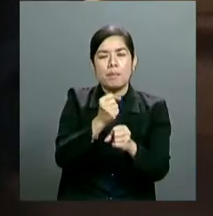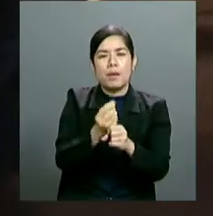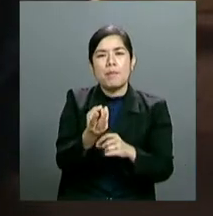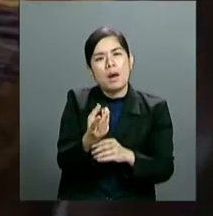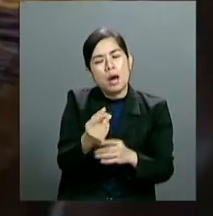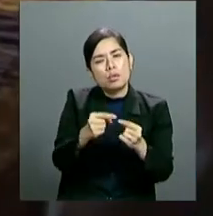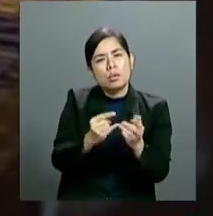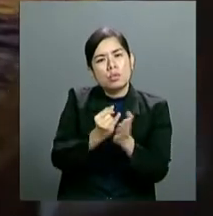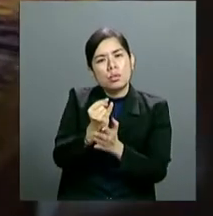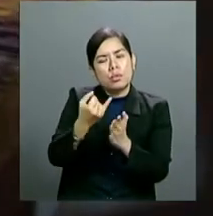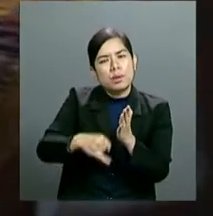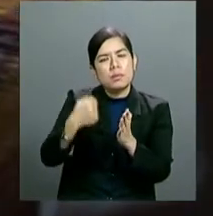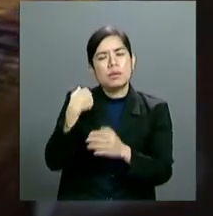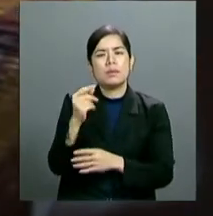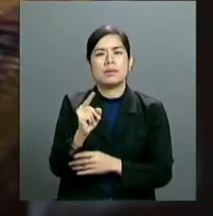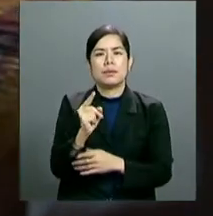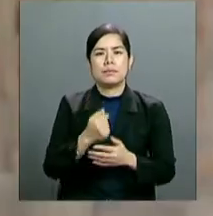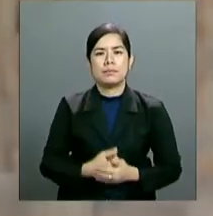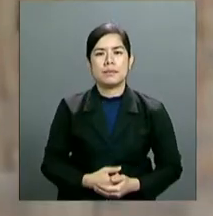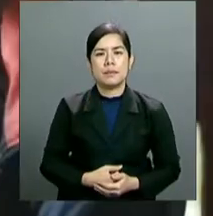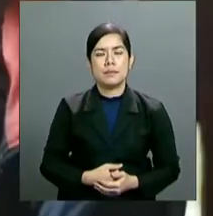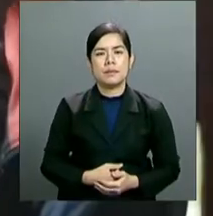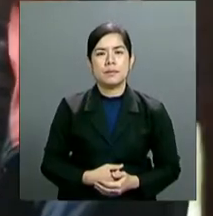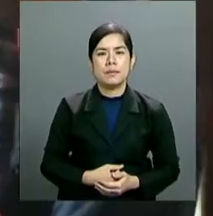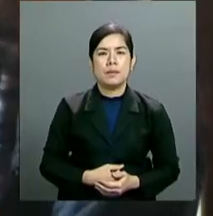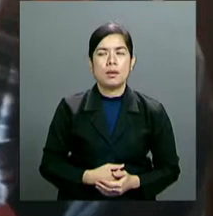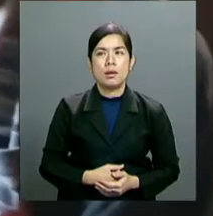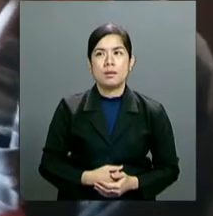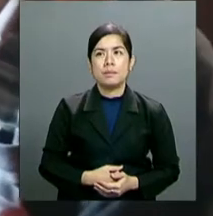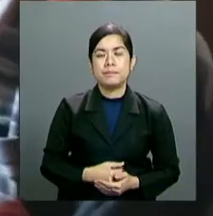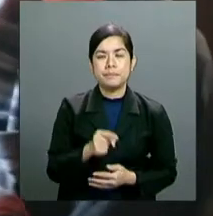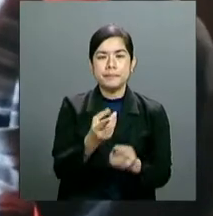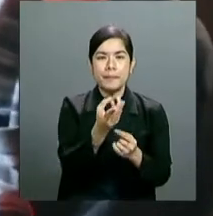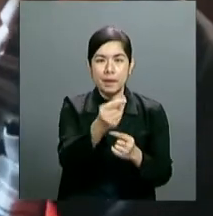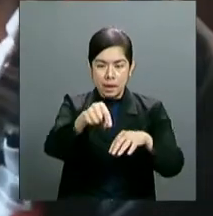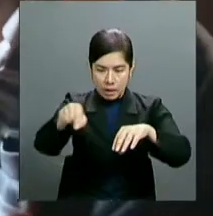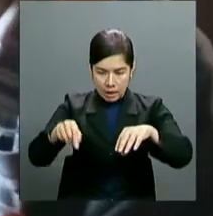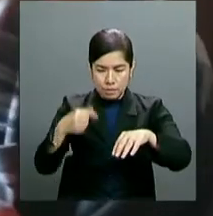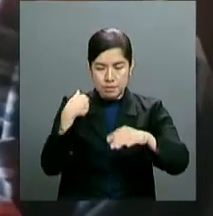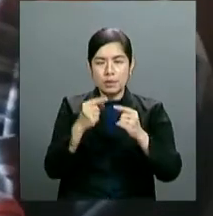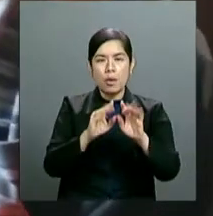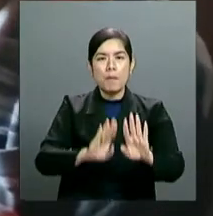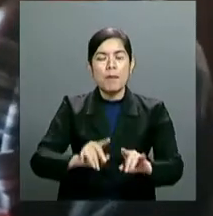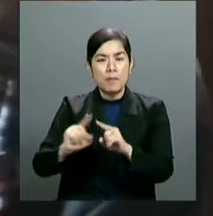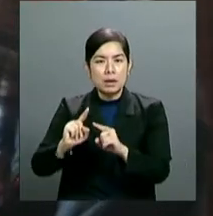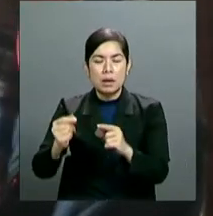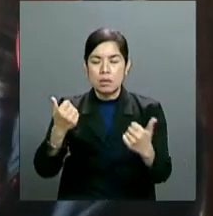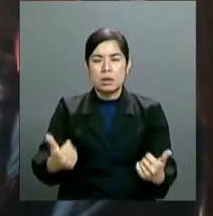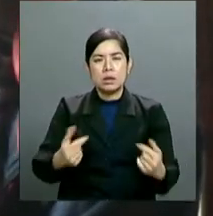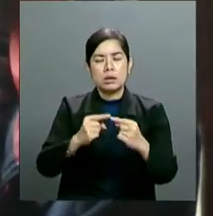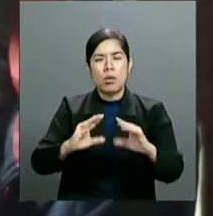ม่ถึงแม้ว่าพันธุ์ข้าวที่หลากหลายนั้นเริ่มจะหายไป